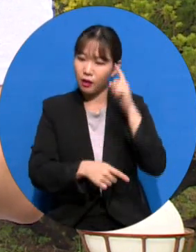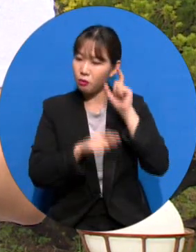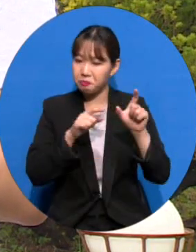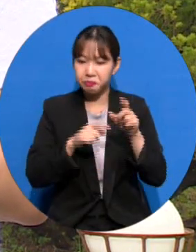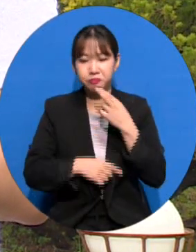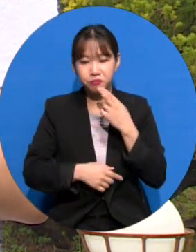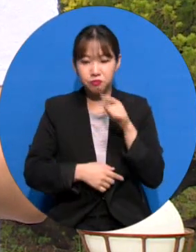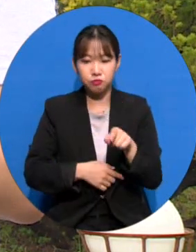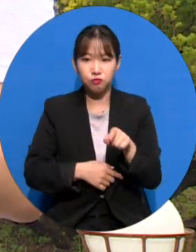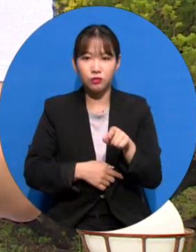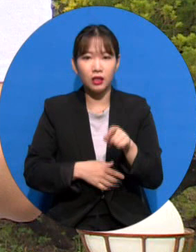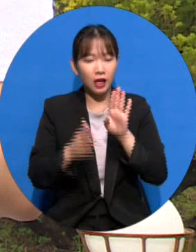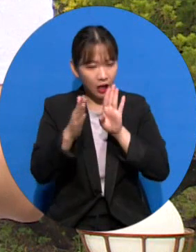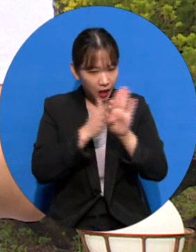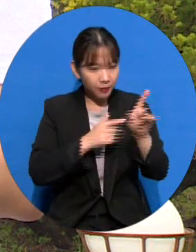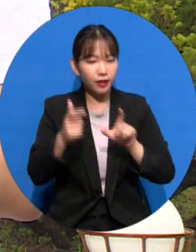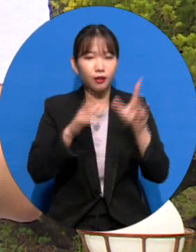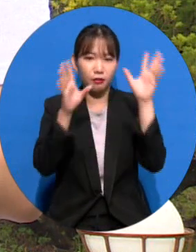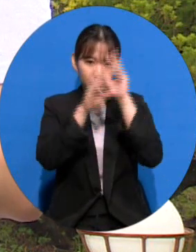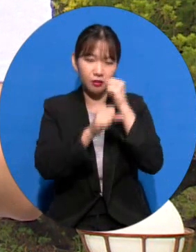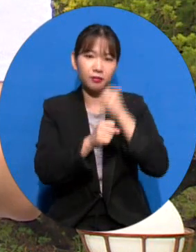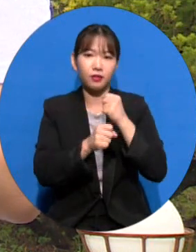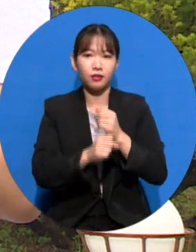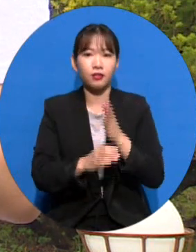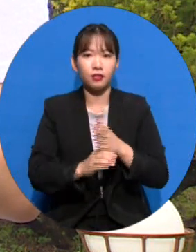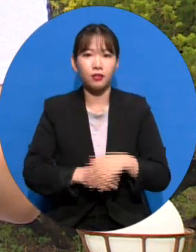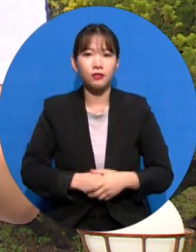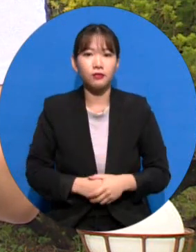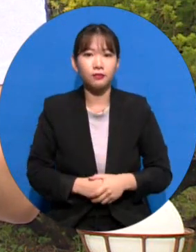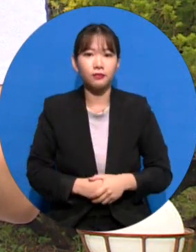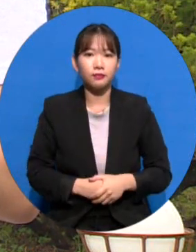보이지 않는다는 게 앞날을 더 어둡게 하고 있습니다. MBC 뉴스 양현승입니다.